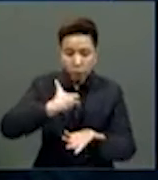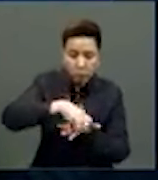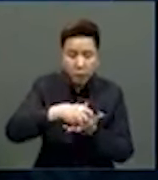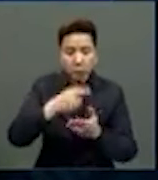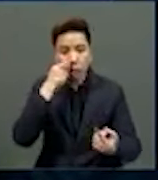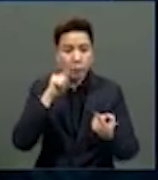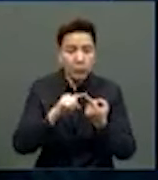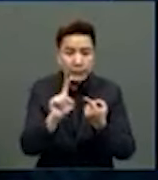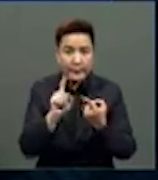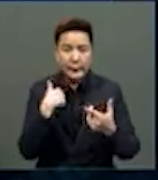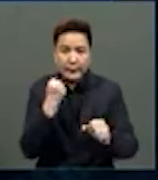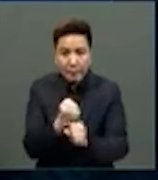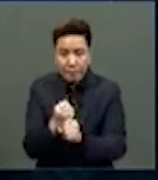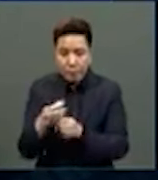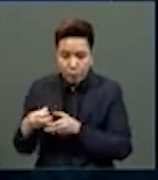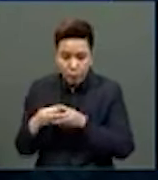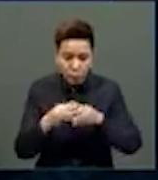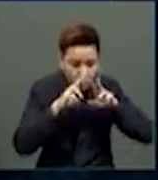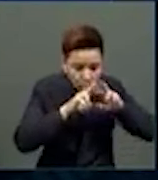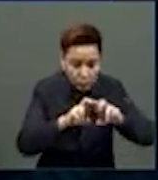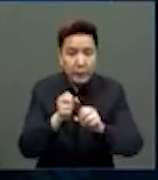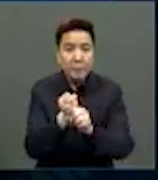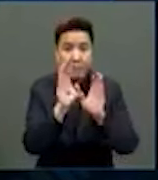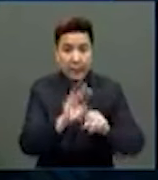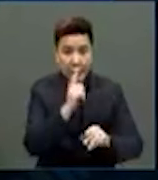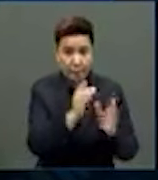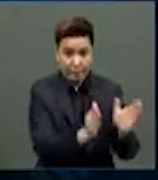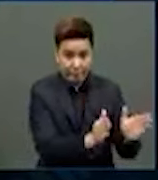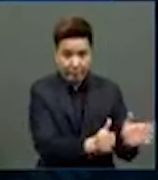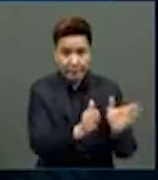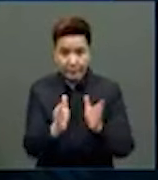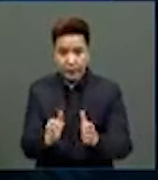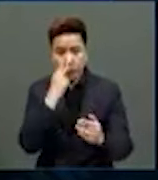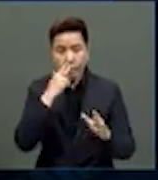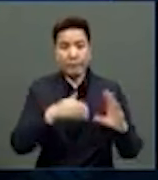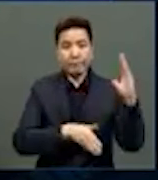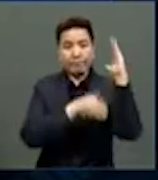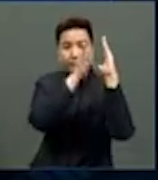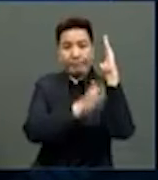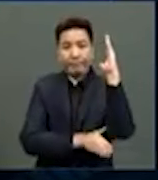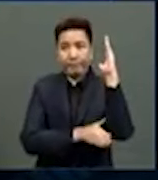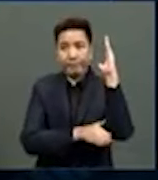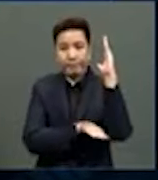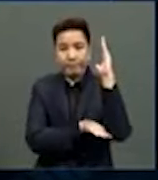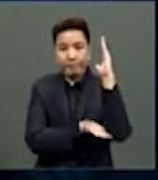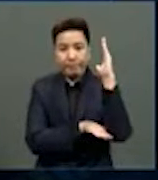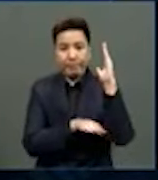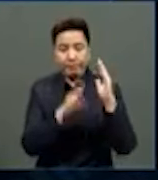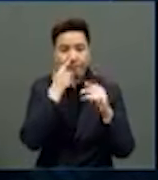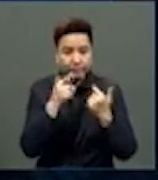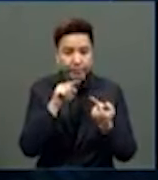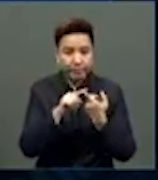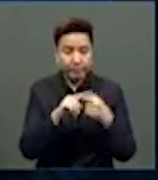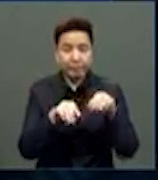การทำงานต่อเนื่องของสมุทรสาครอย่างไรค่ะไปดูกราฟตัวเลขนิดนึงนะคะในส่วน